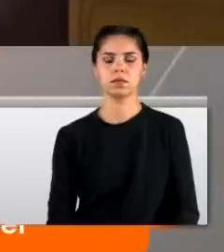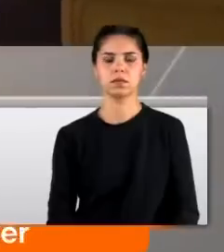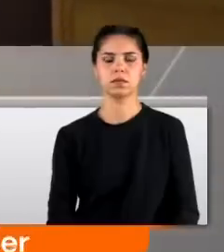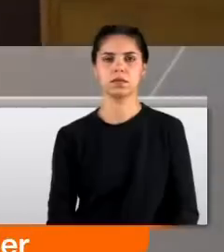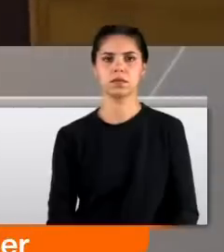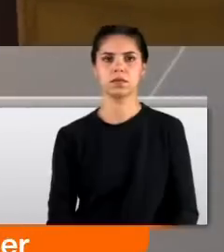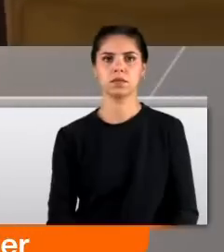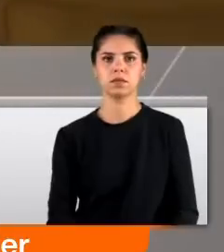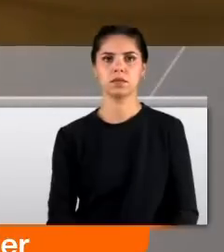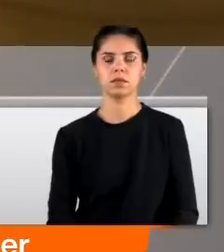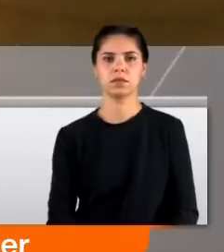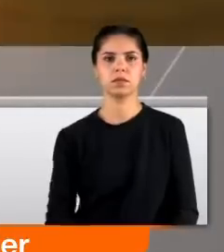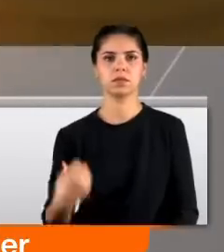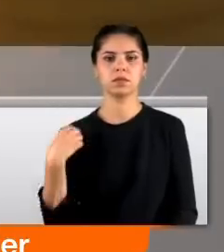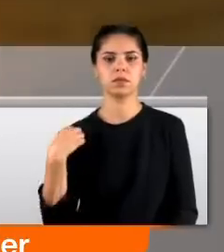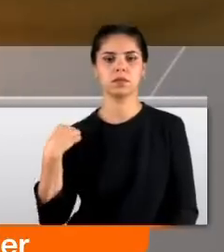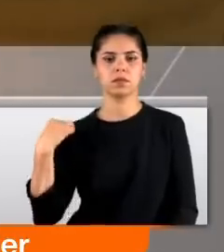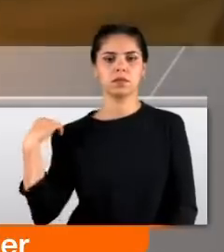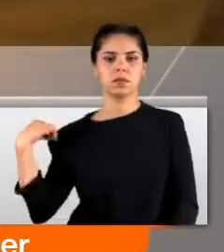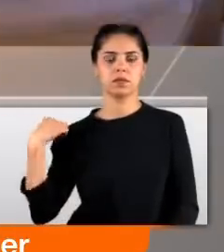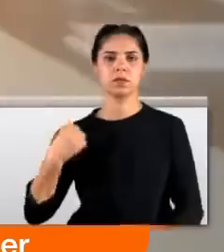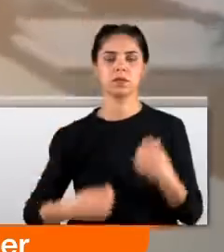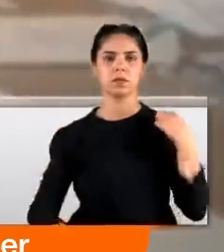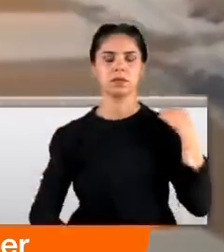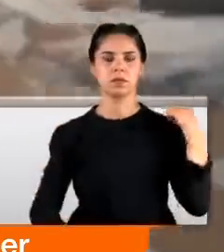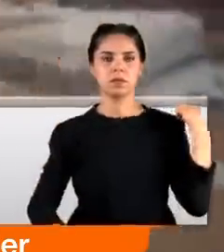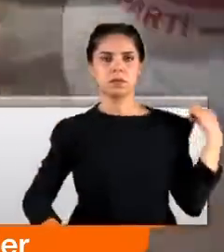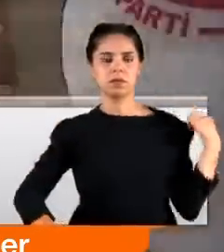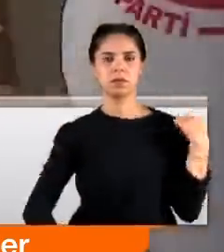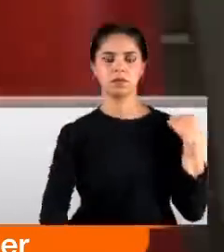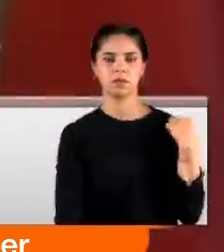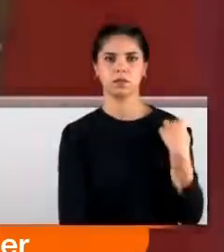Altılı Masa'nın eskiden olduğu gibi büyük bir önemi kalmadı.